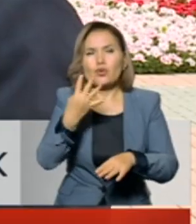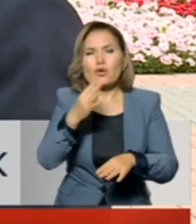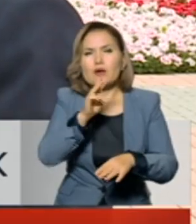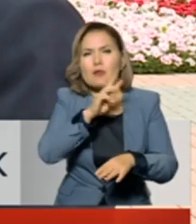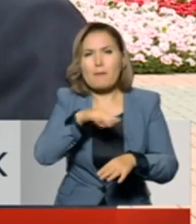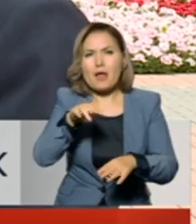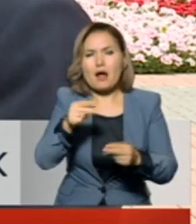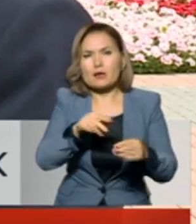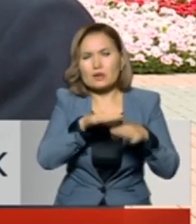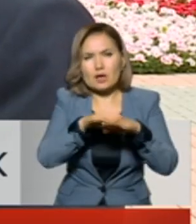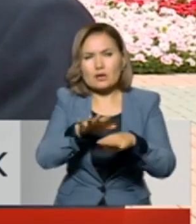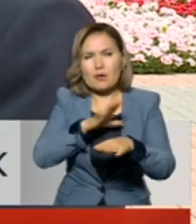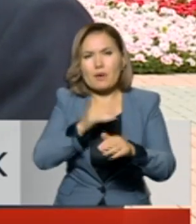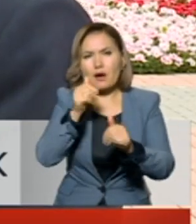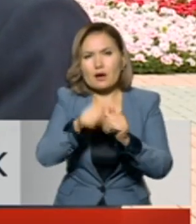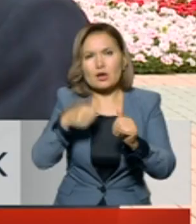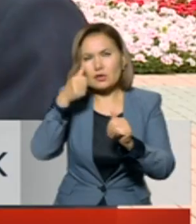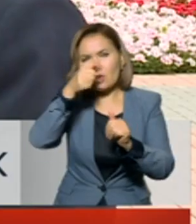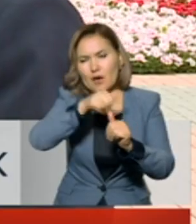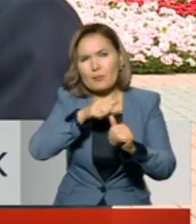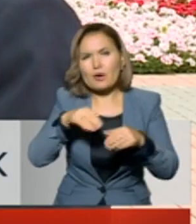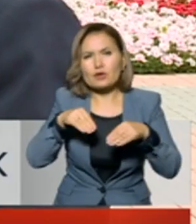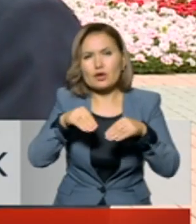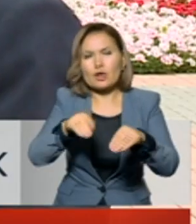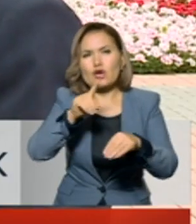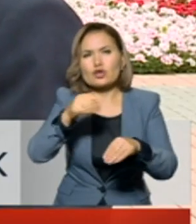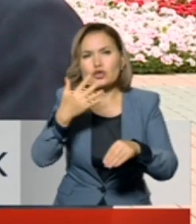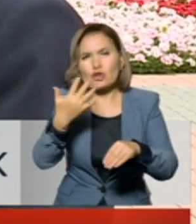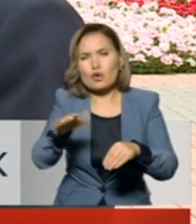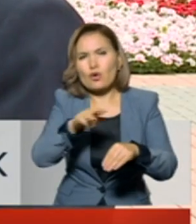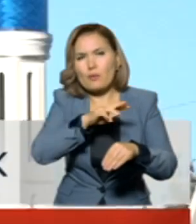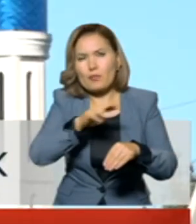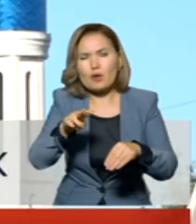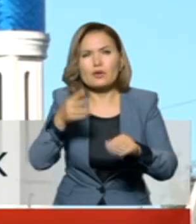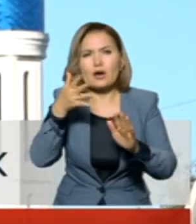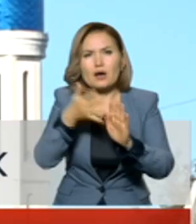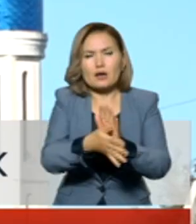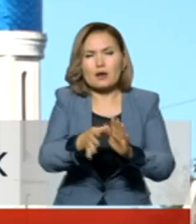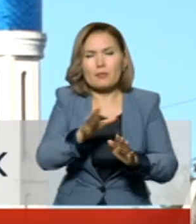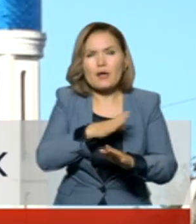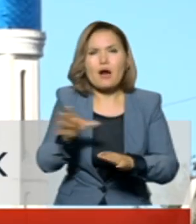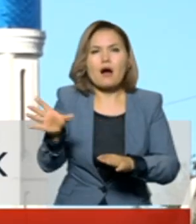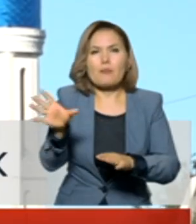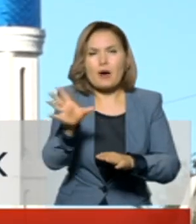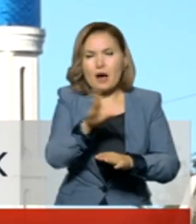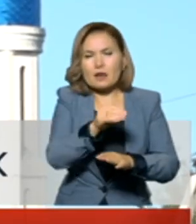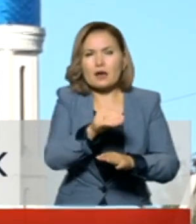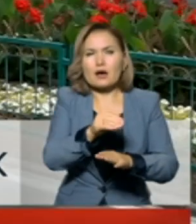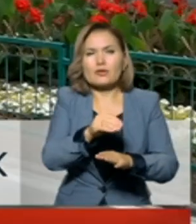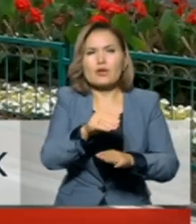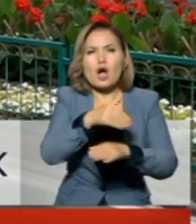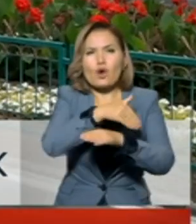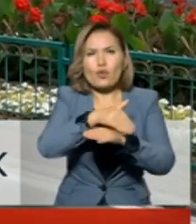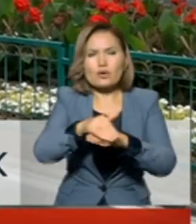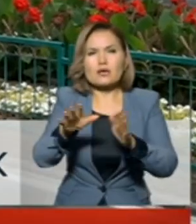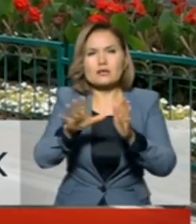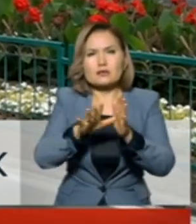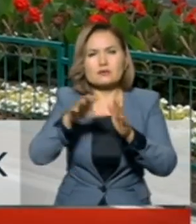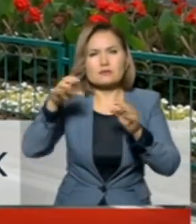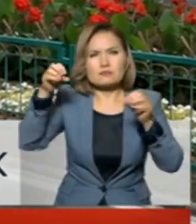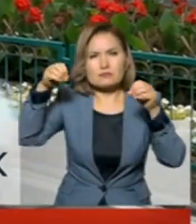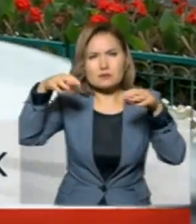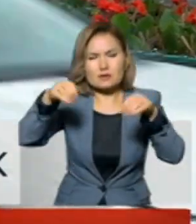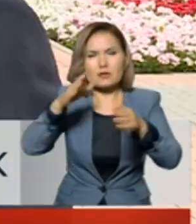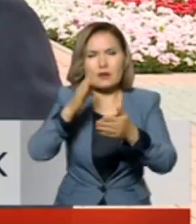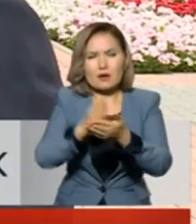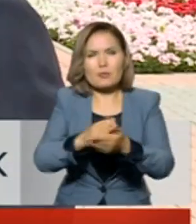тұр. Жылдағы абаттандыру жұмысына 150 миллион теңге қаражат жұмсап жатырмыз. Барлық көшелер жарықтандырылған, осы